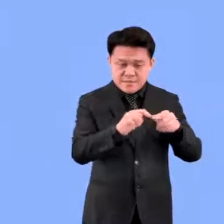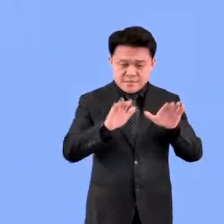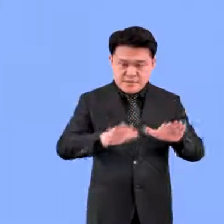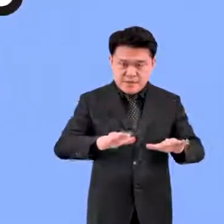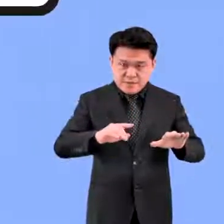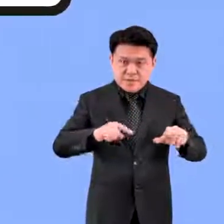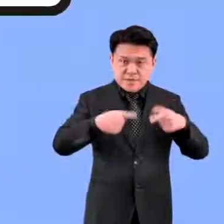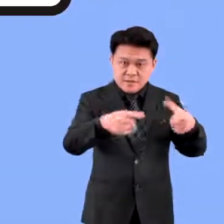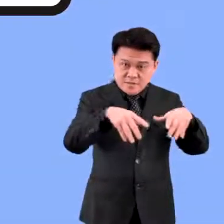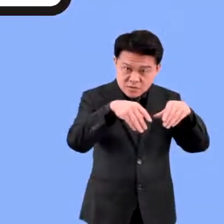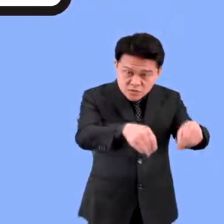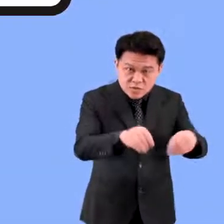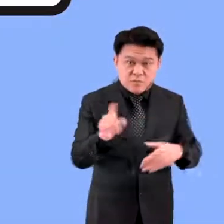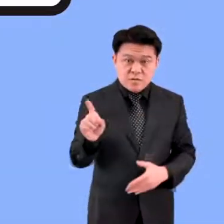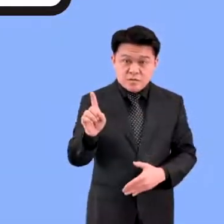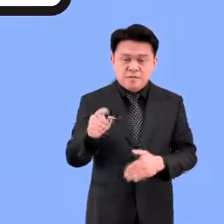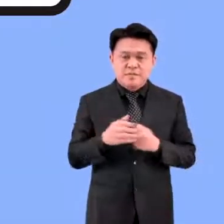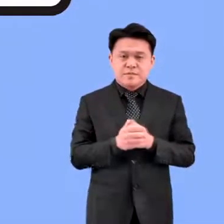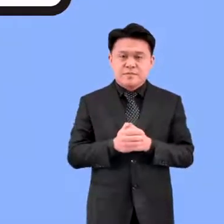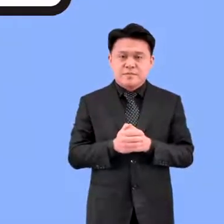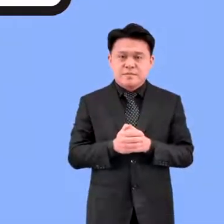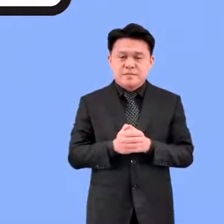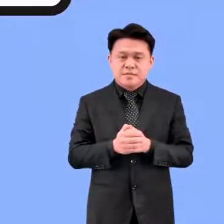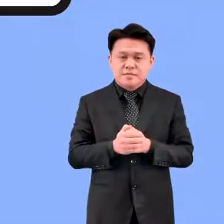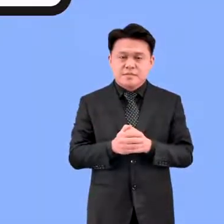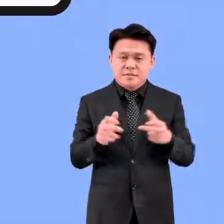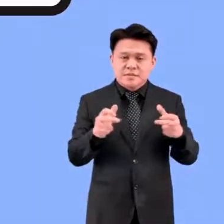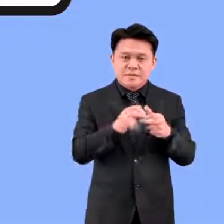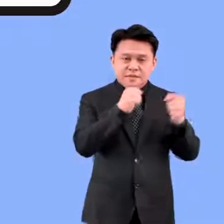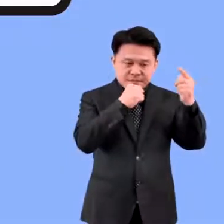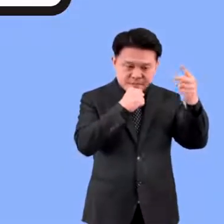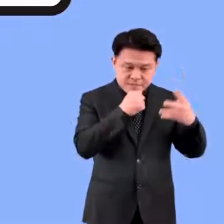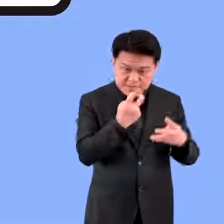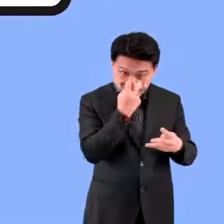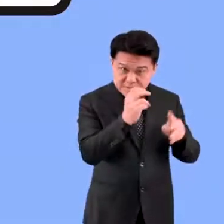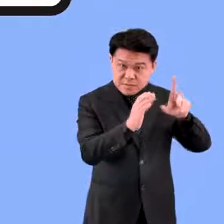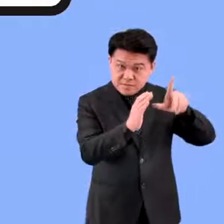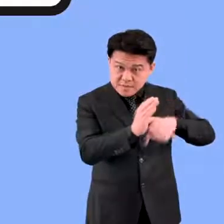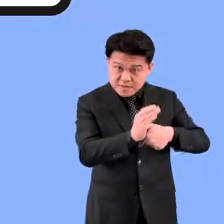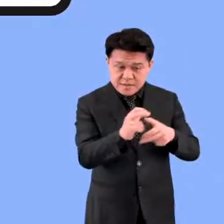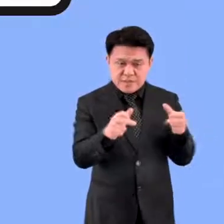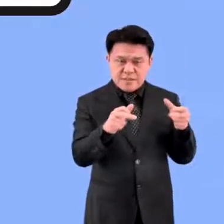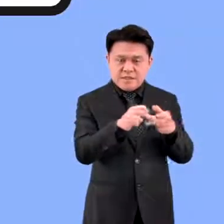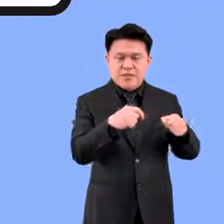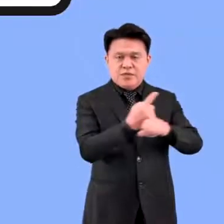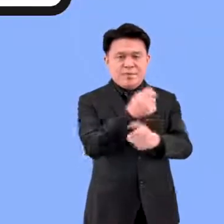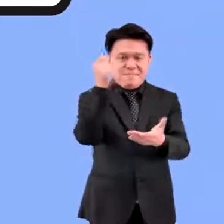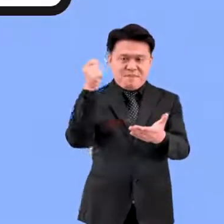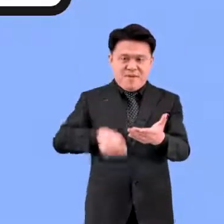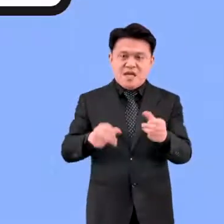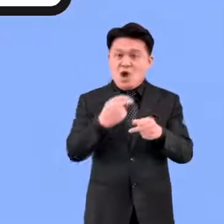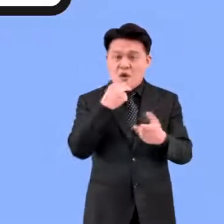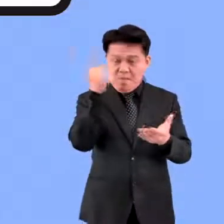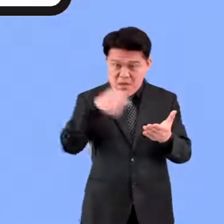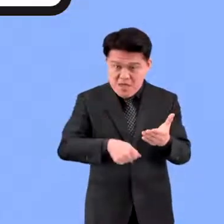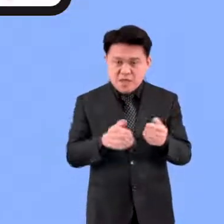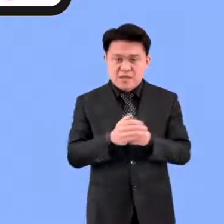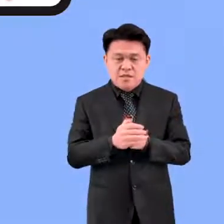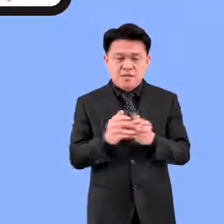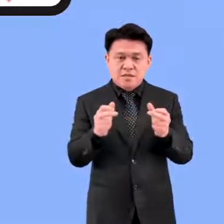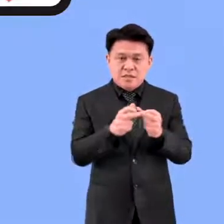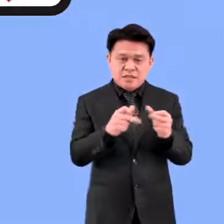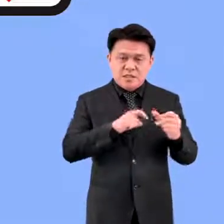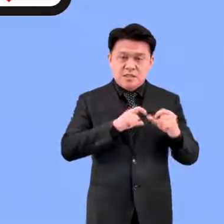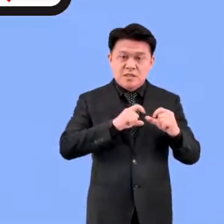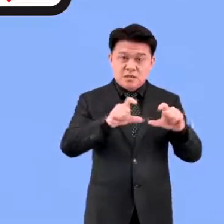먼저 즉시 참여 중단을 해야 하는 경우는 최종 장애 등급 심사에서 장애 등급 외 판정을